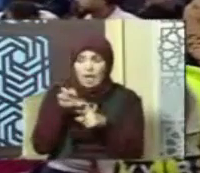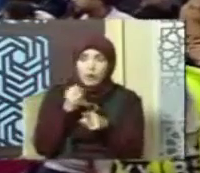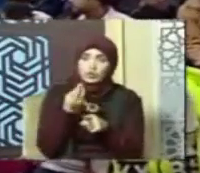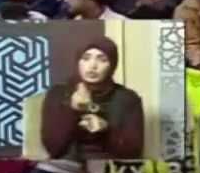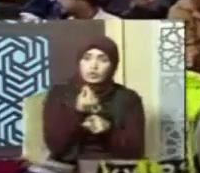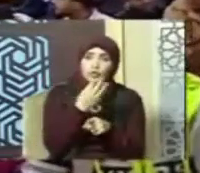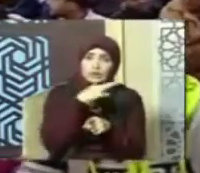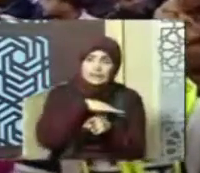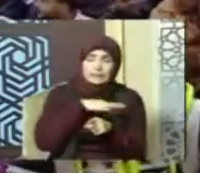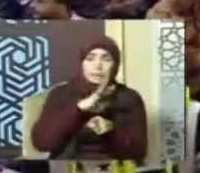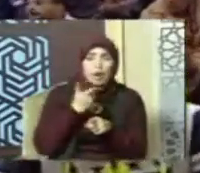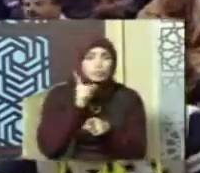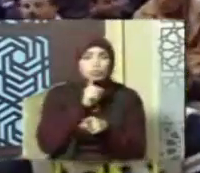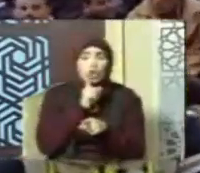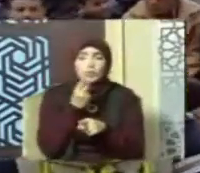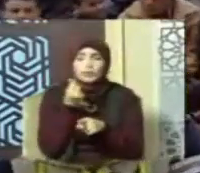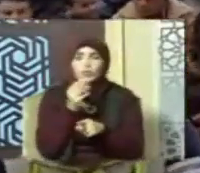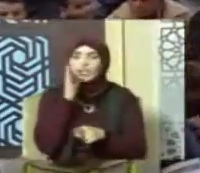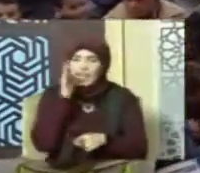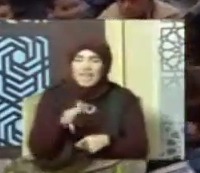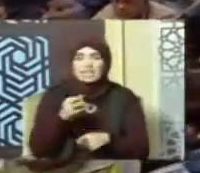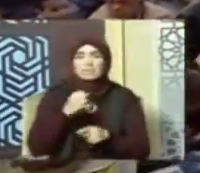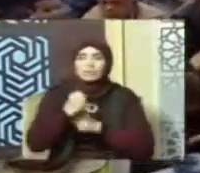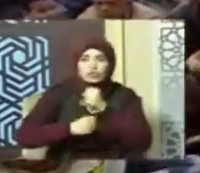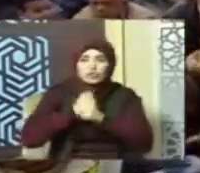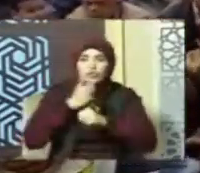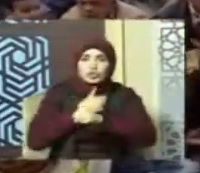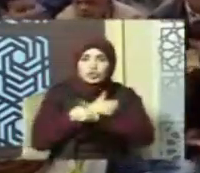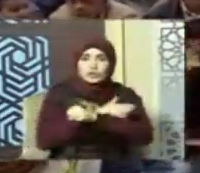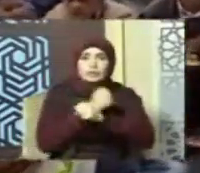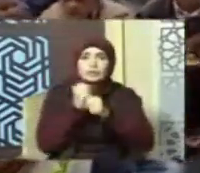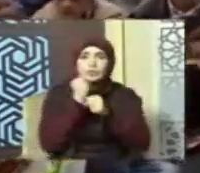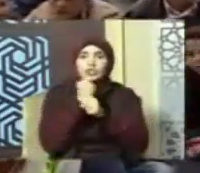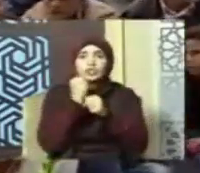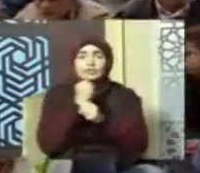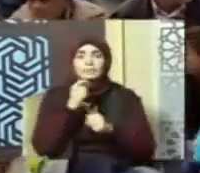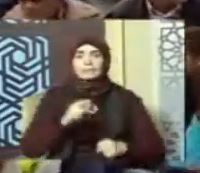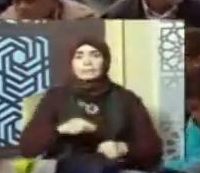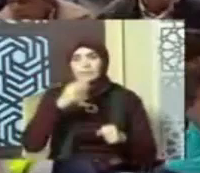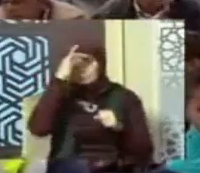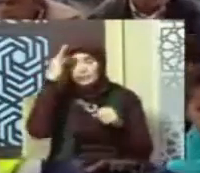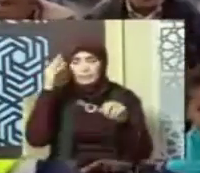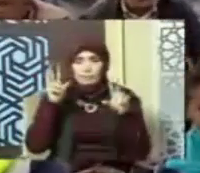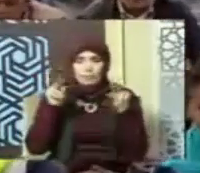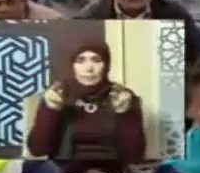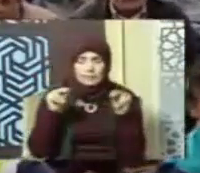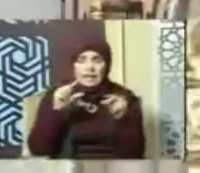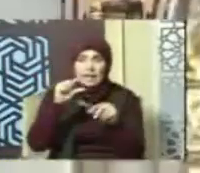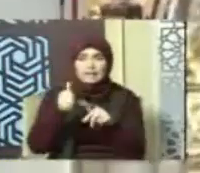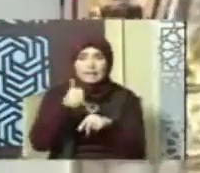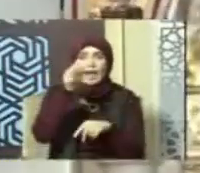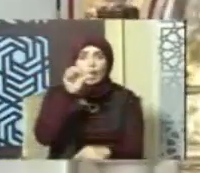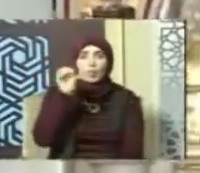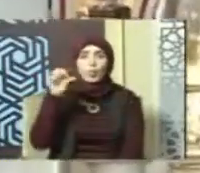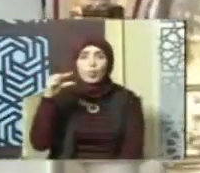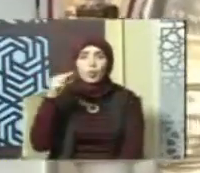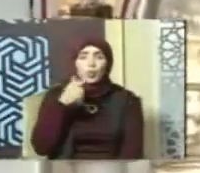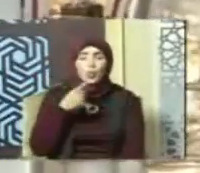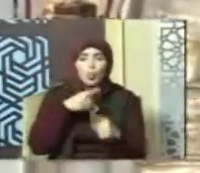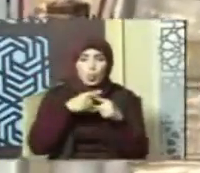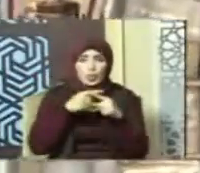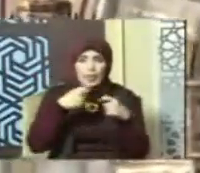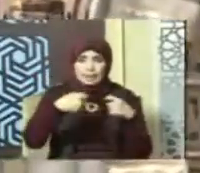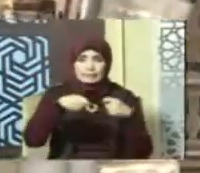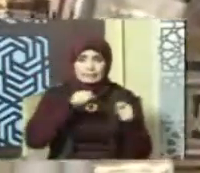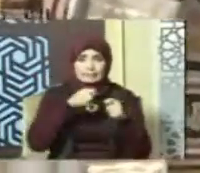تكن في حاجة إليه. فقد ضرب لنا نبينا صلى الله عليه وسلم المثل بنبي الله داود الذي كان